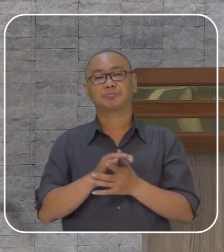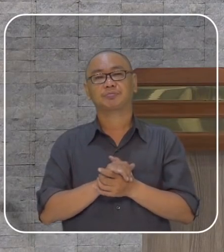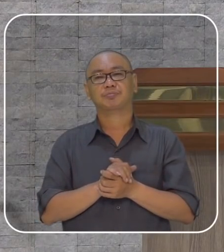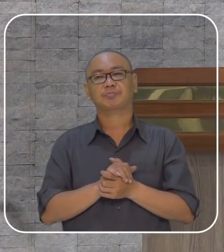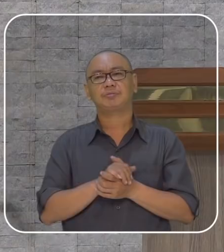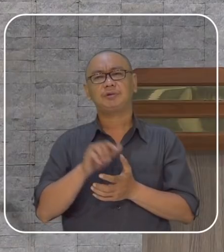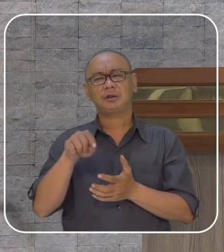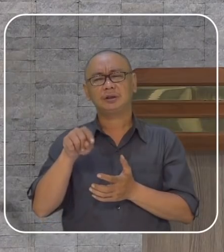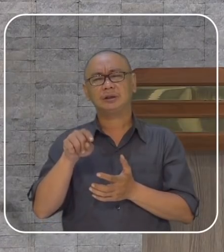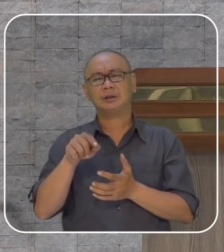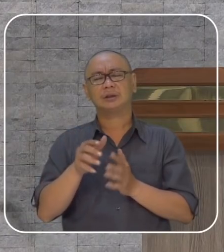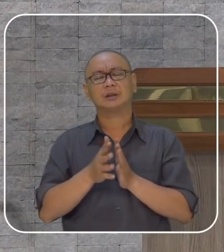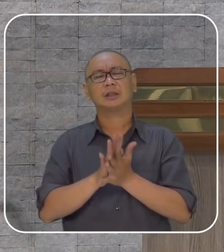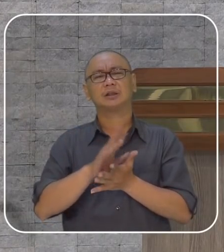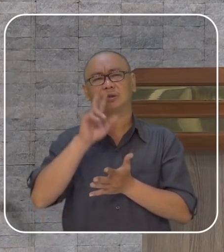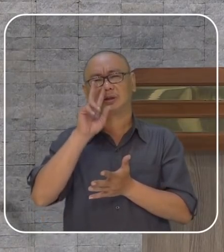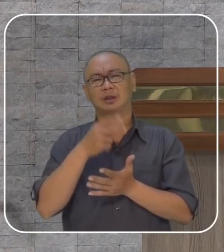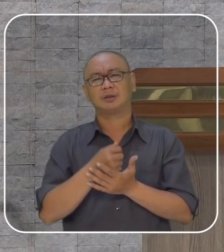Nah, inilah yang terjadi, saudara.